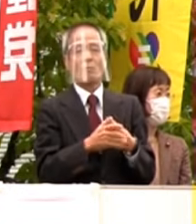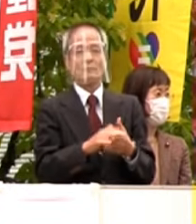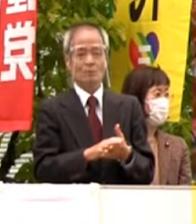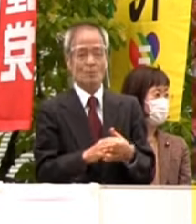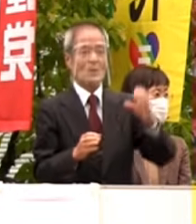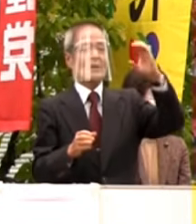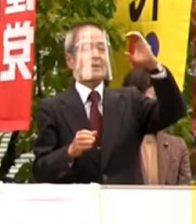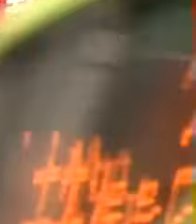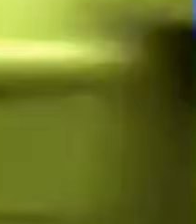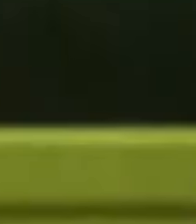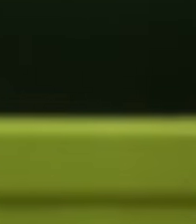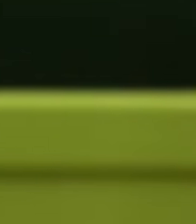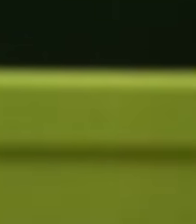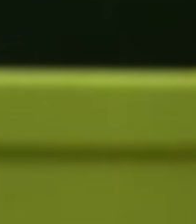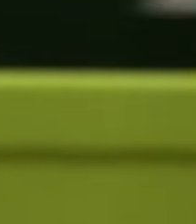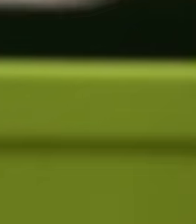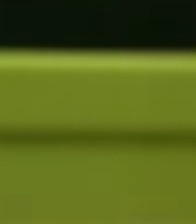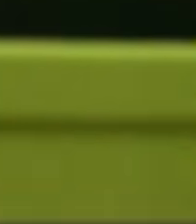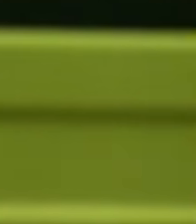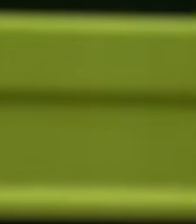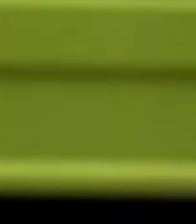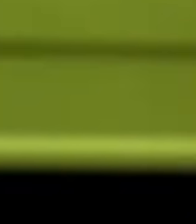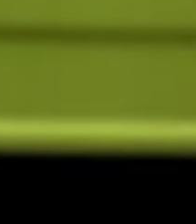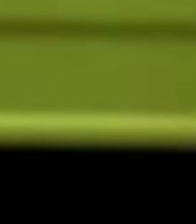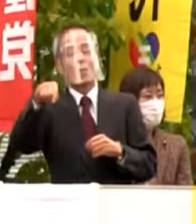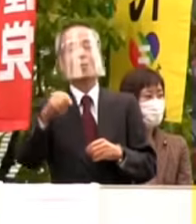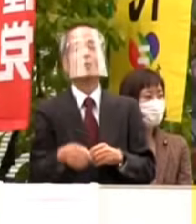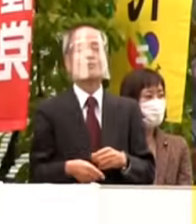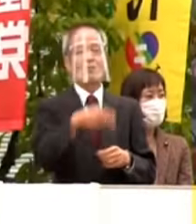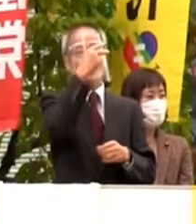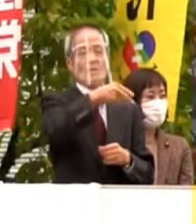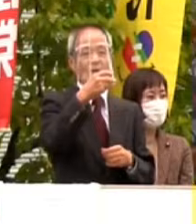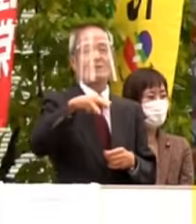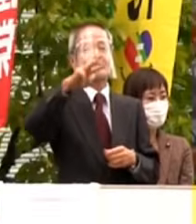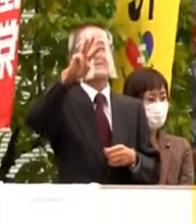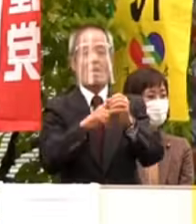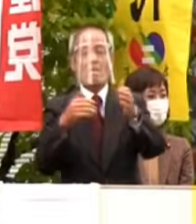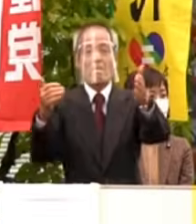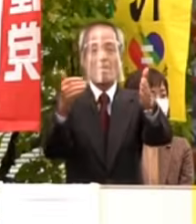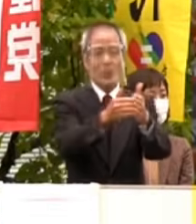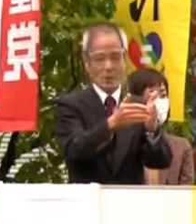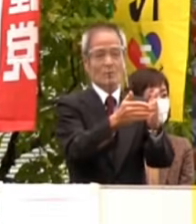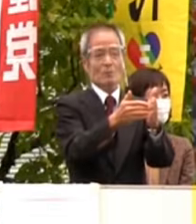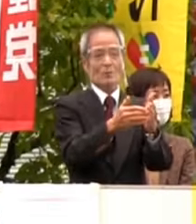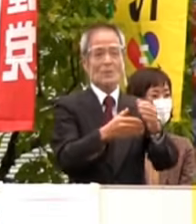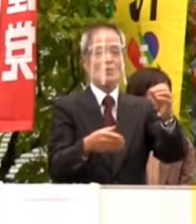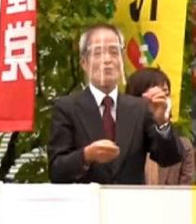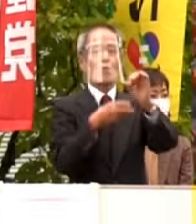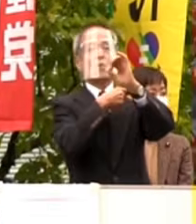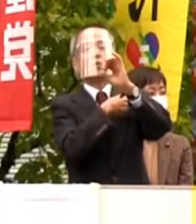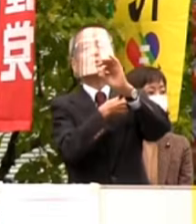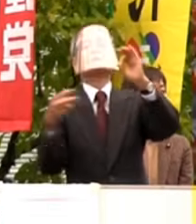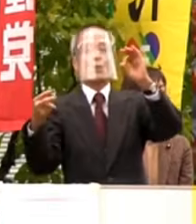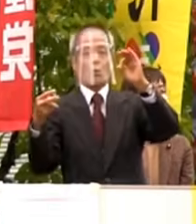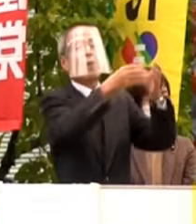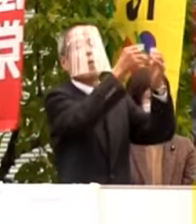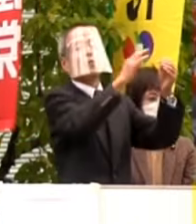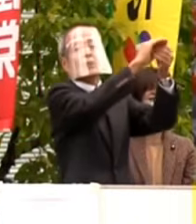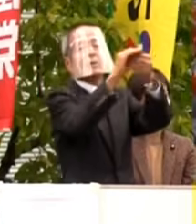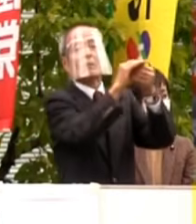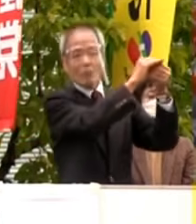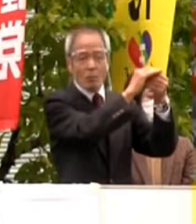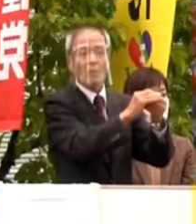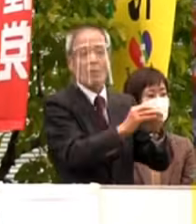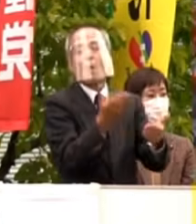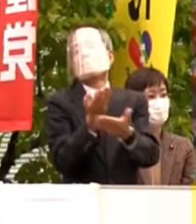番出すものですから、2030年までにゼロにしてくれと、 国連から求められているものなんですよ。それ